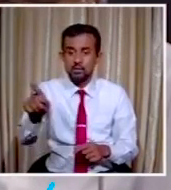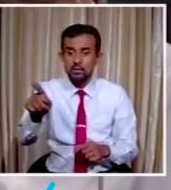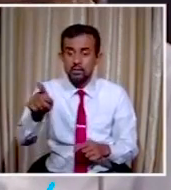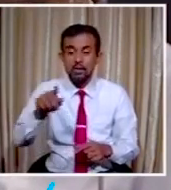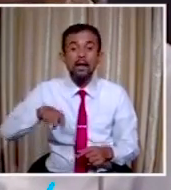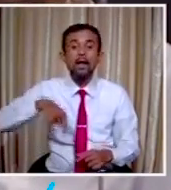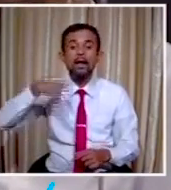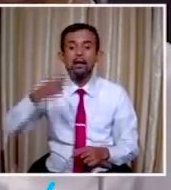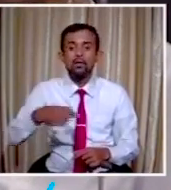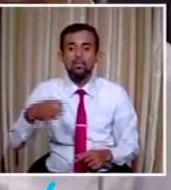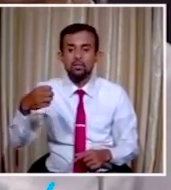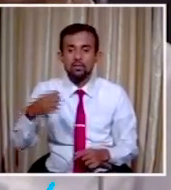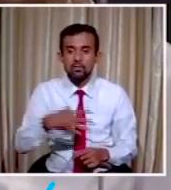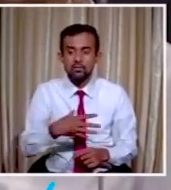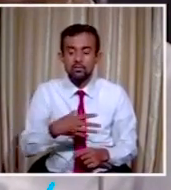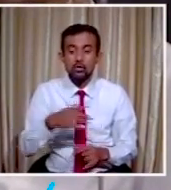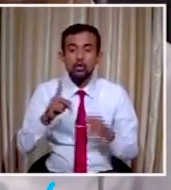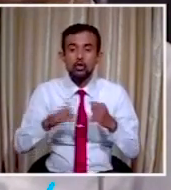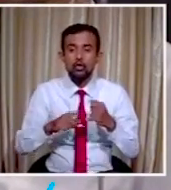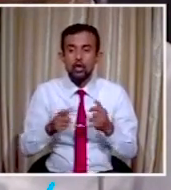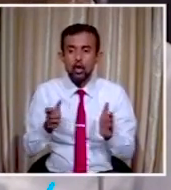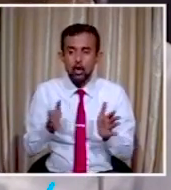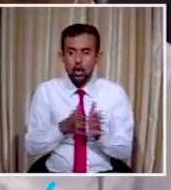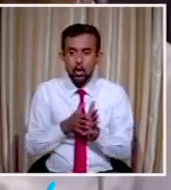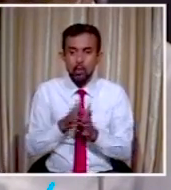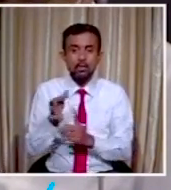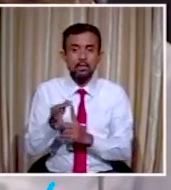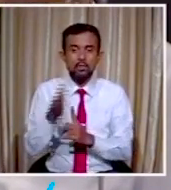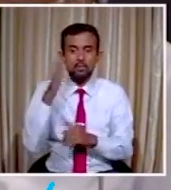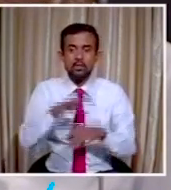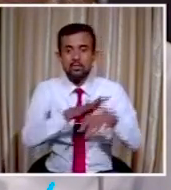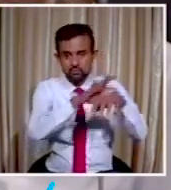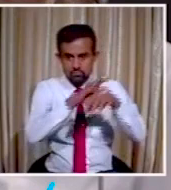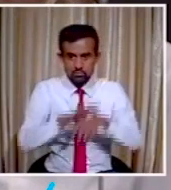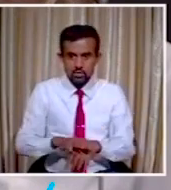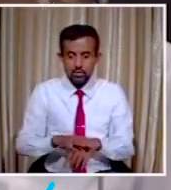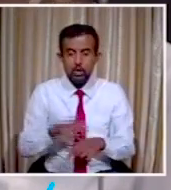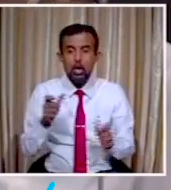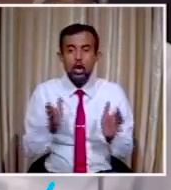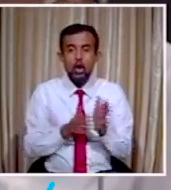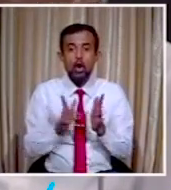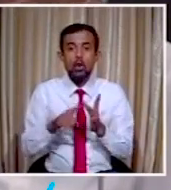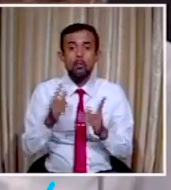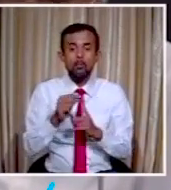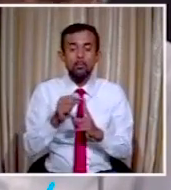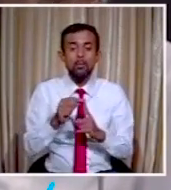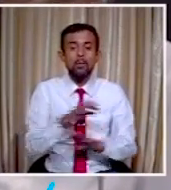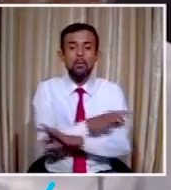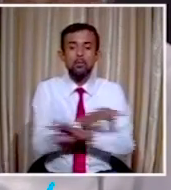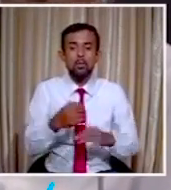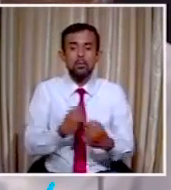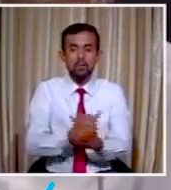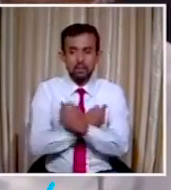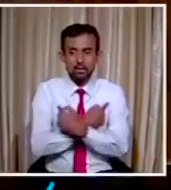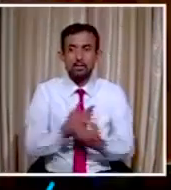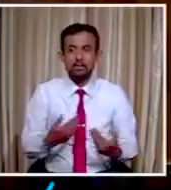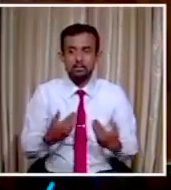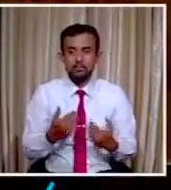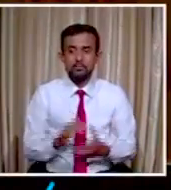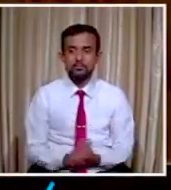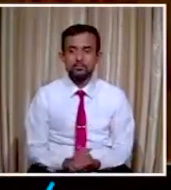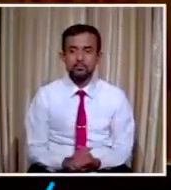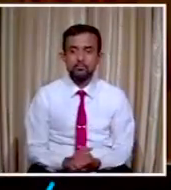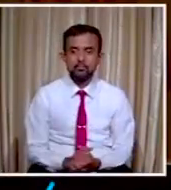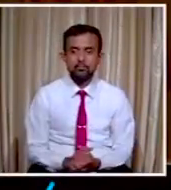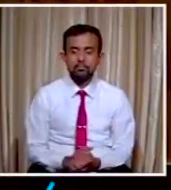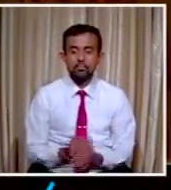හෙට දිනේදී මහජන උපයෝගිතා කොමිසමේ සභාපති කැඳවන්න කියලා කෝප්කාරක සභාවට මේ ක්‍රමවේදය අපිට ඉගෙන ගන්න.